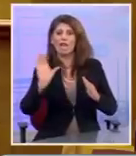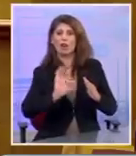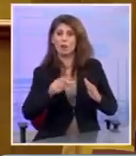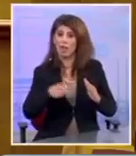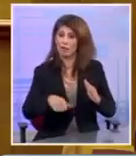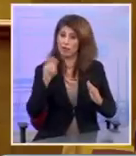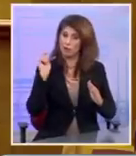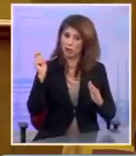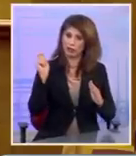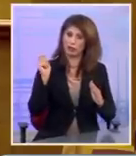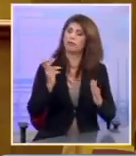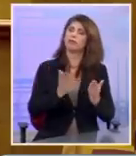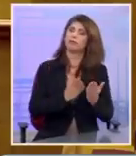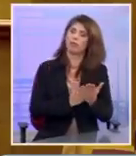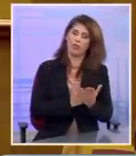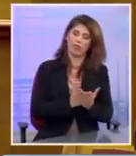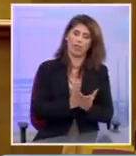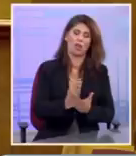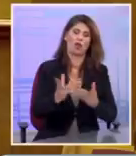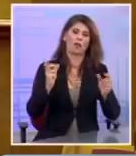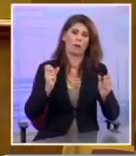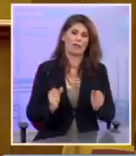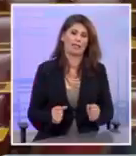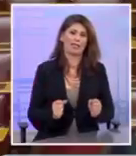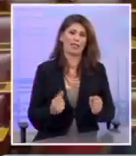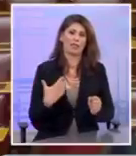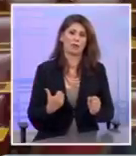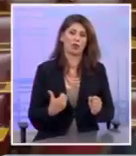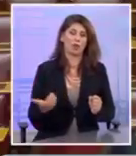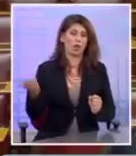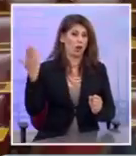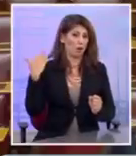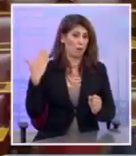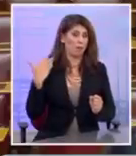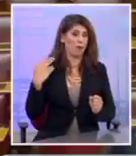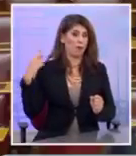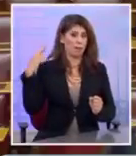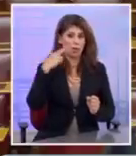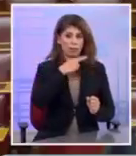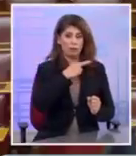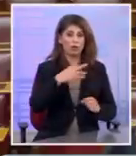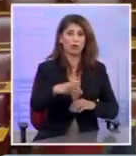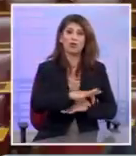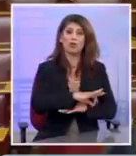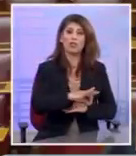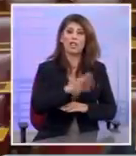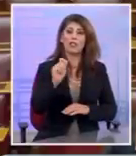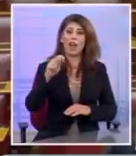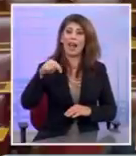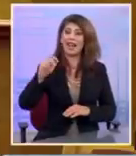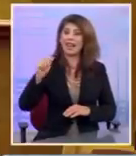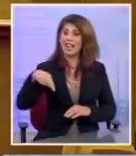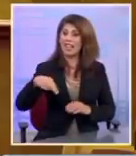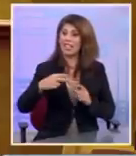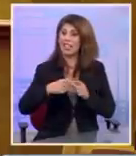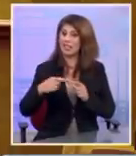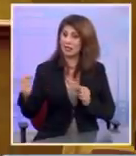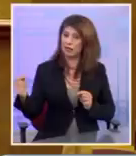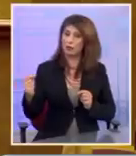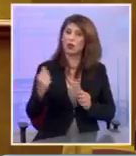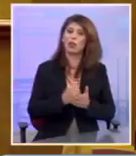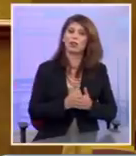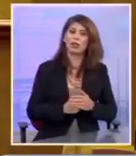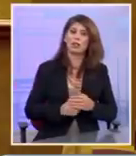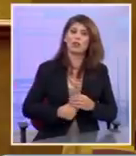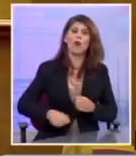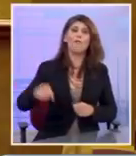αυτή δικαιώθηκε με τη στάση που πήρε ο πρώην Πρωθυπουργός στο σχέδιο Ανάν για την Κύπρο και το βέτο